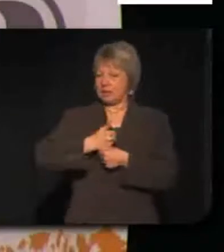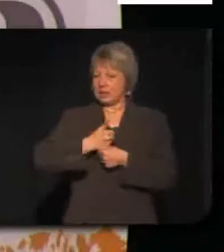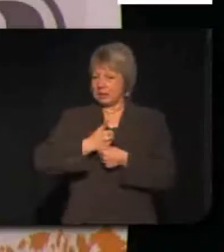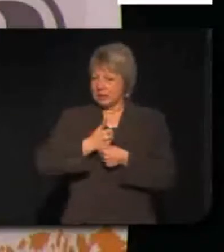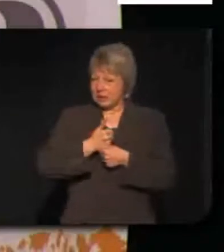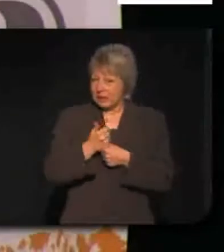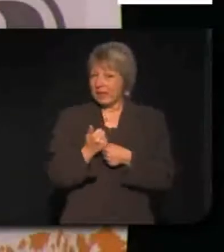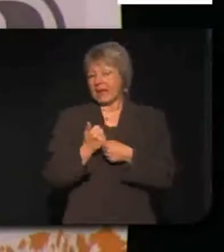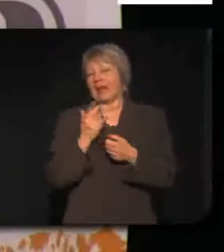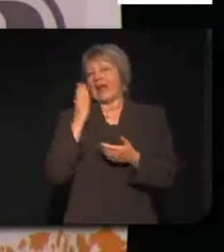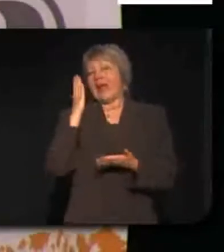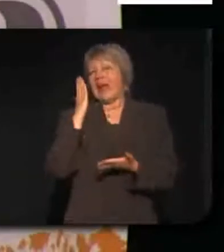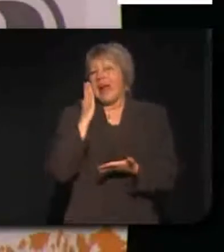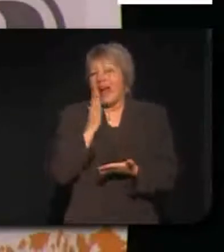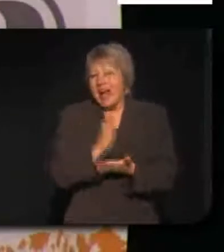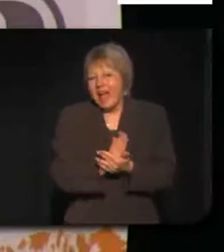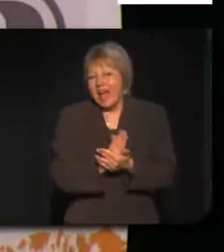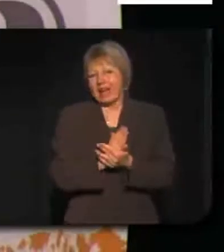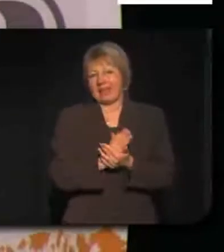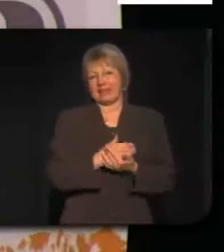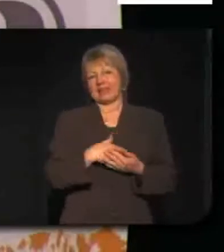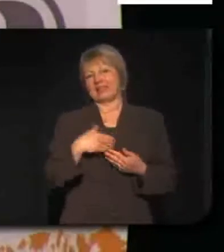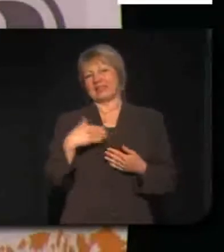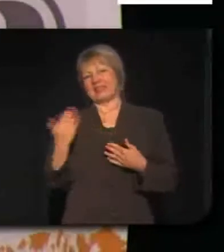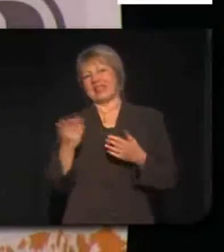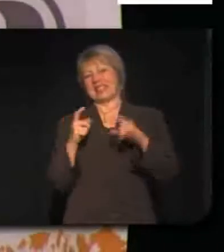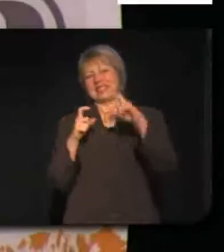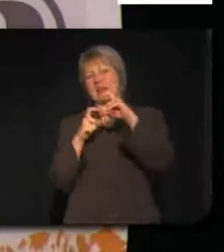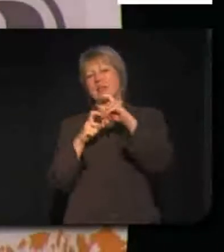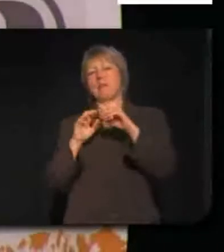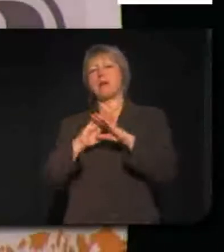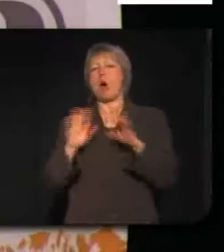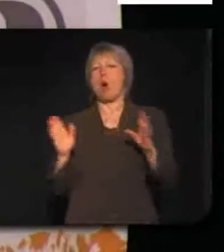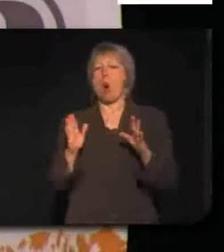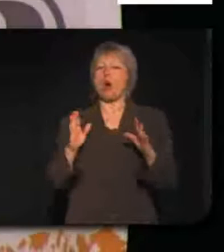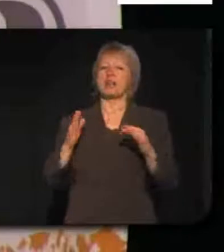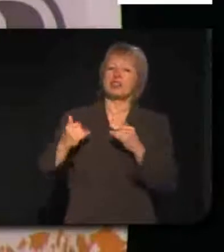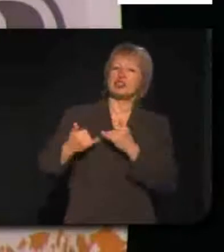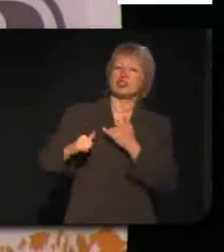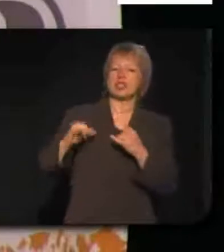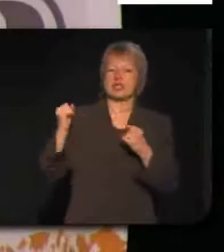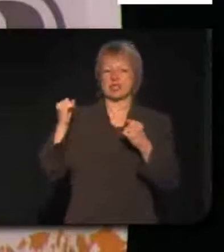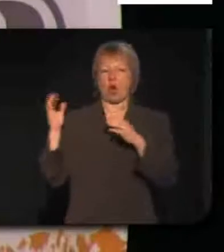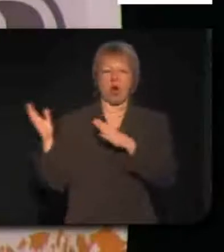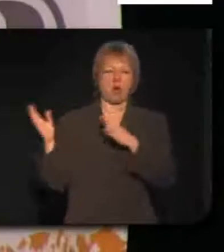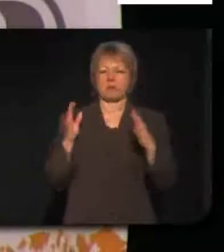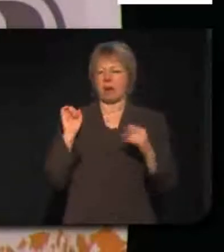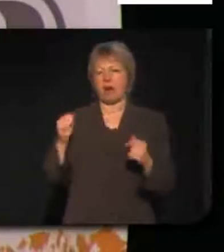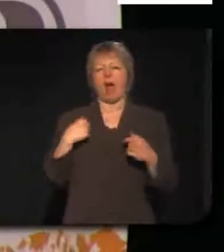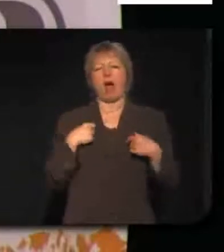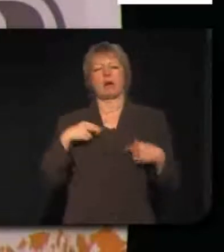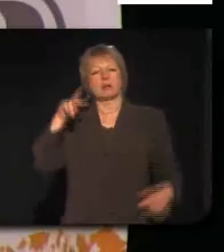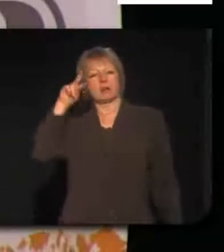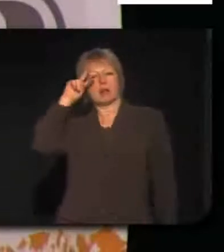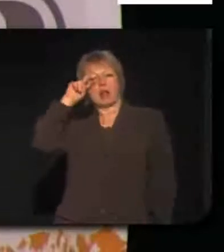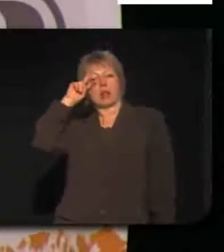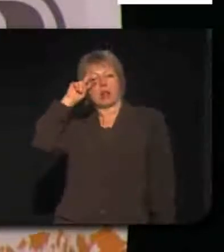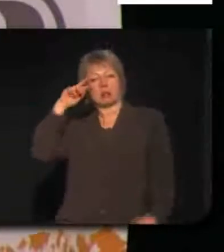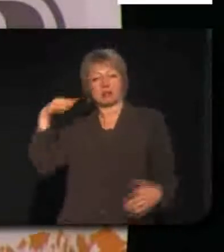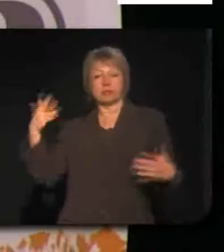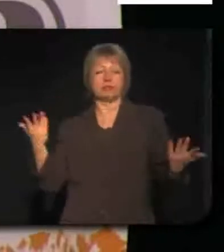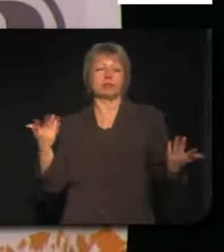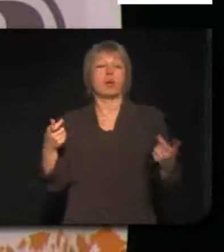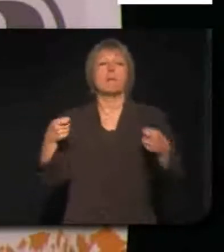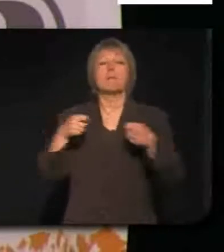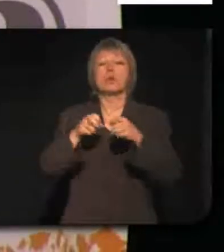endlich ohne Shitstorm zurücklehnen kann und sich sagt ja liebe Bundestagsparteien die Piraten